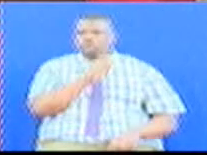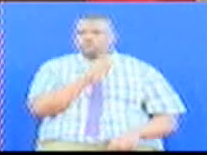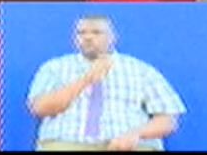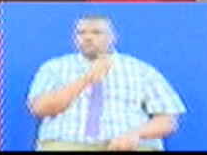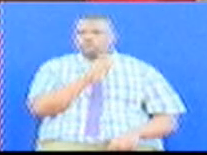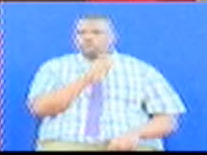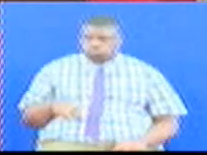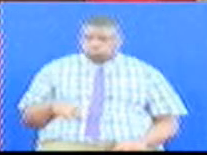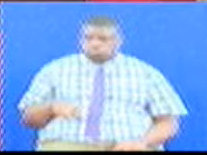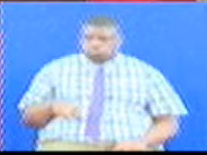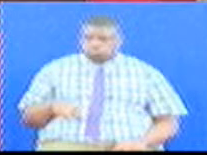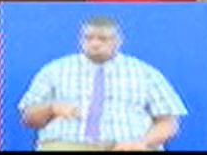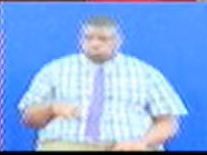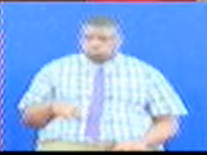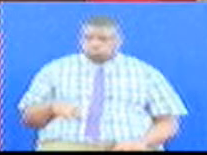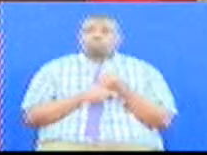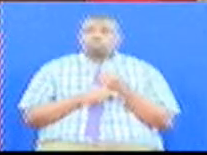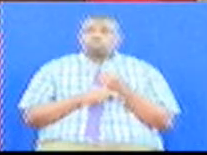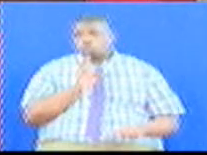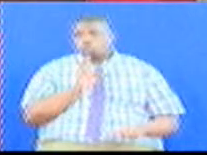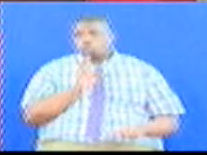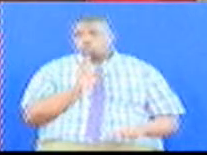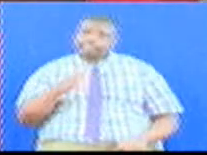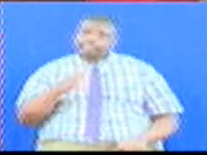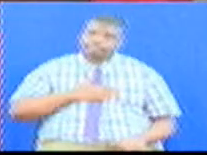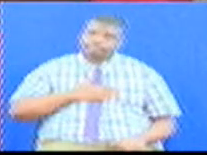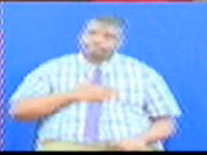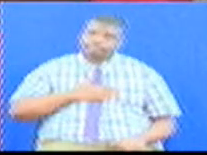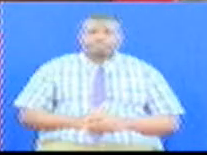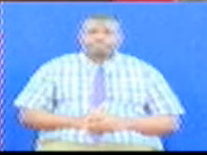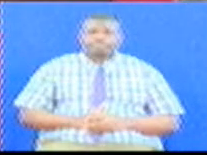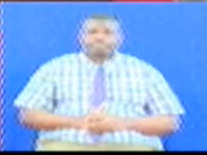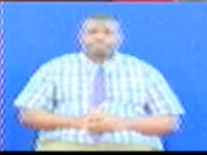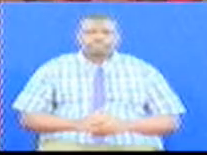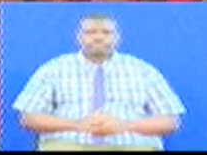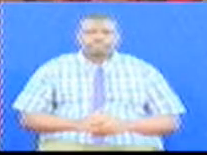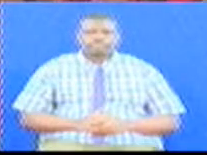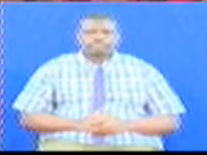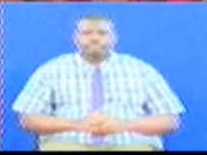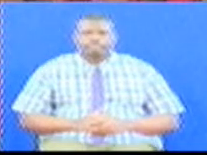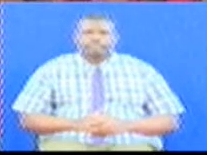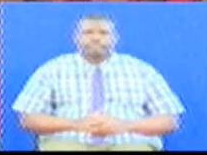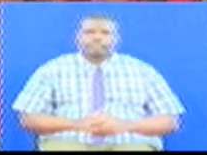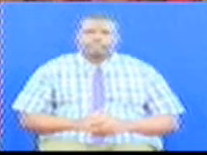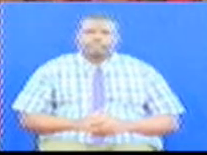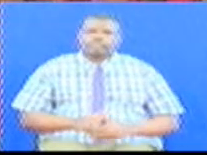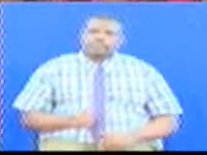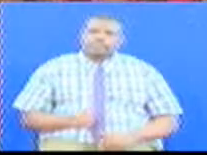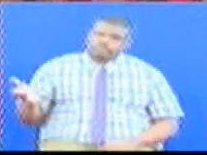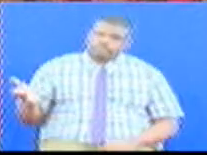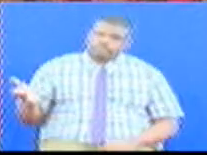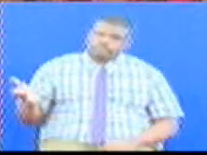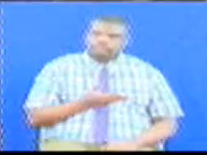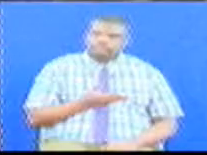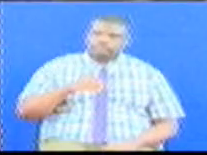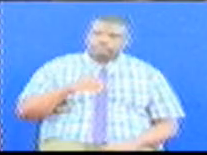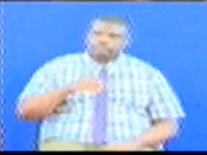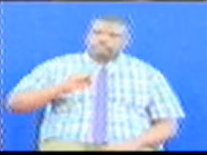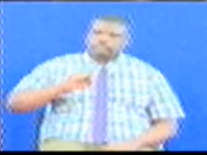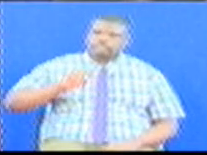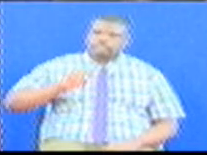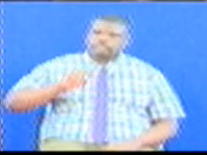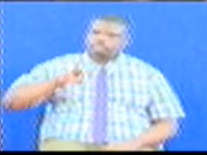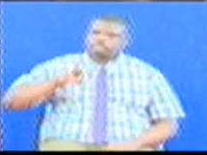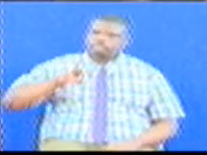Naibu Spika, naunga mkono hoja. Asante sana. Asante sana Mheshimiwa Sabrina Sungura, atachangia kwa dakika